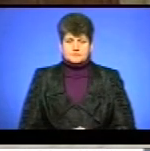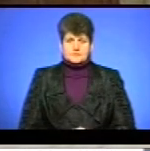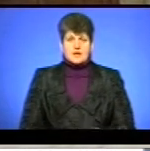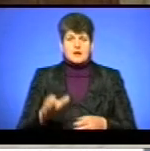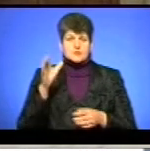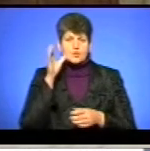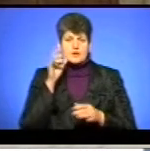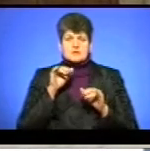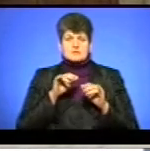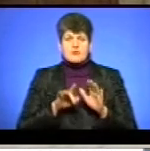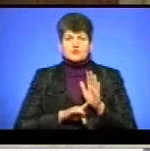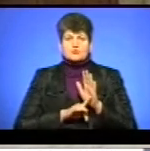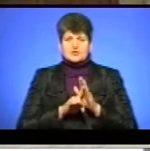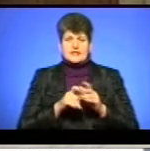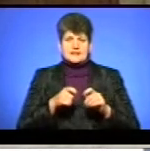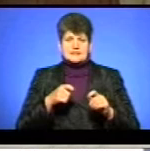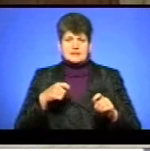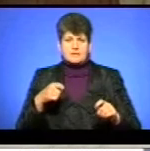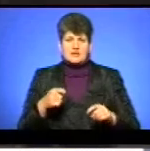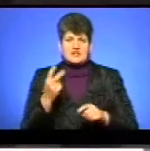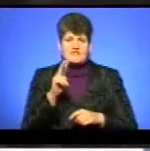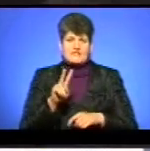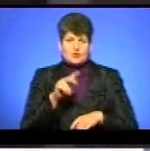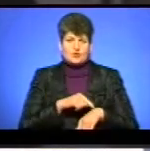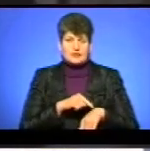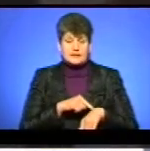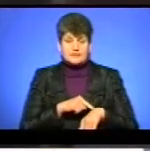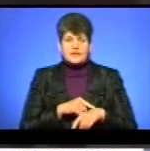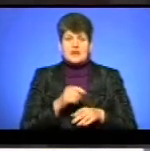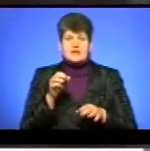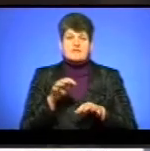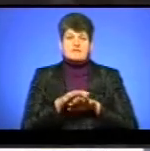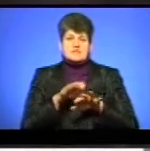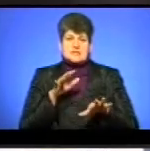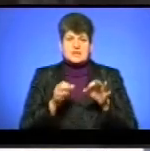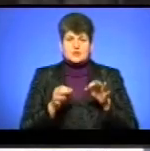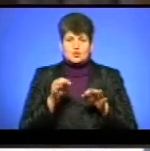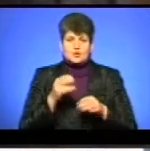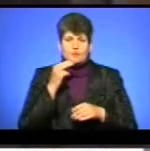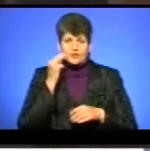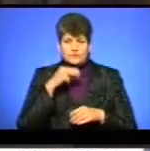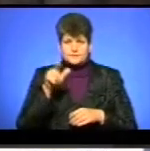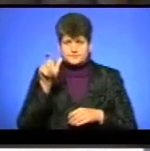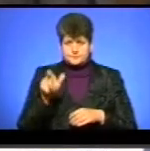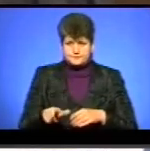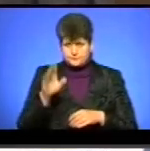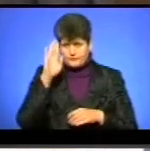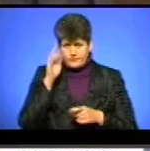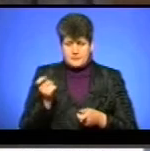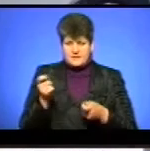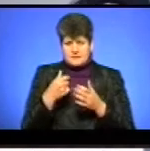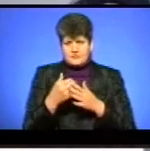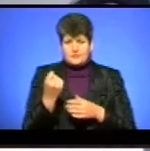Слухання справи розпочали із затримкою майже на 2 години. До зали суду обвинуваченого Сергія Франєва привезли близько